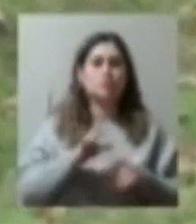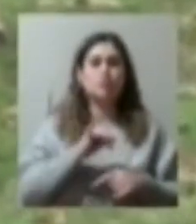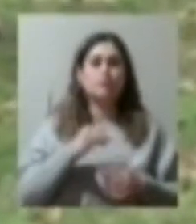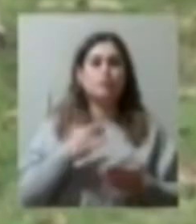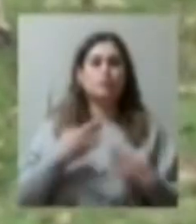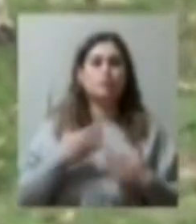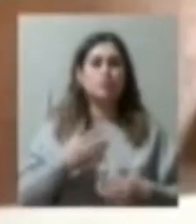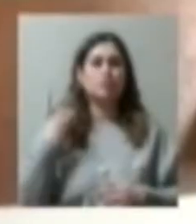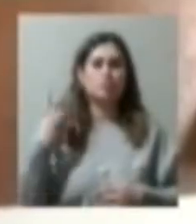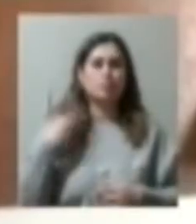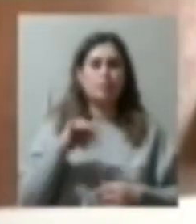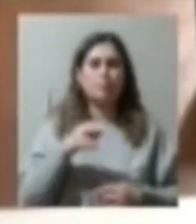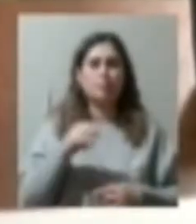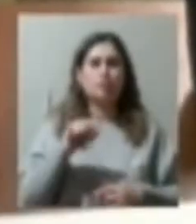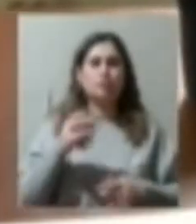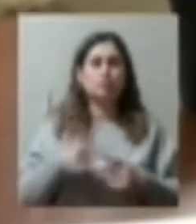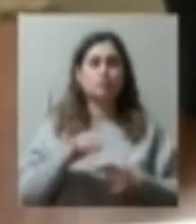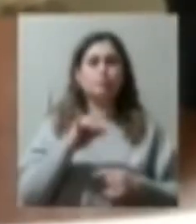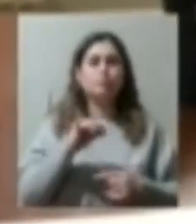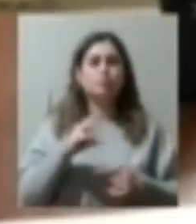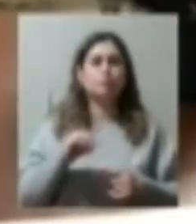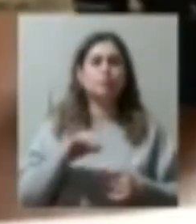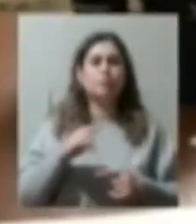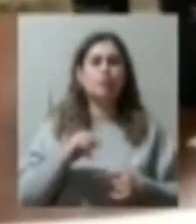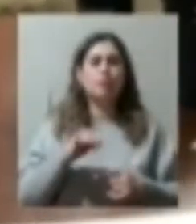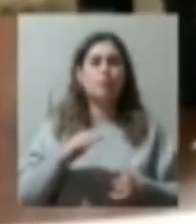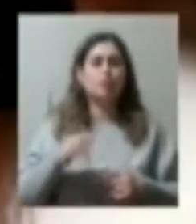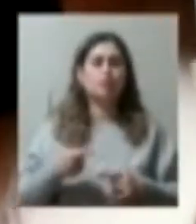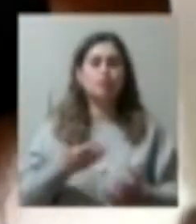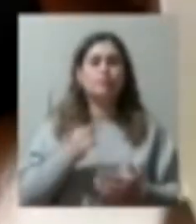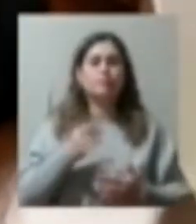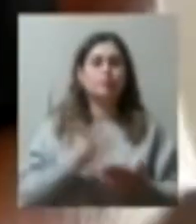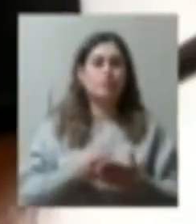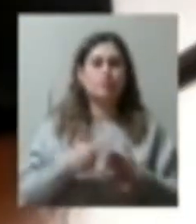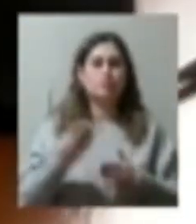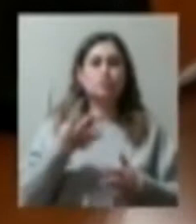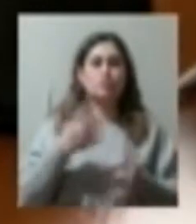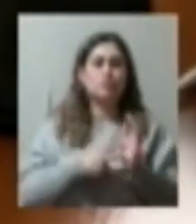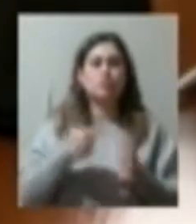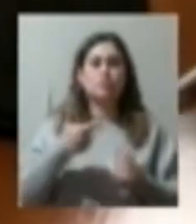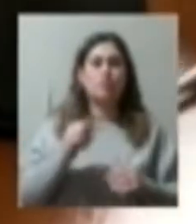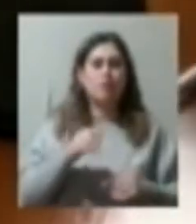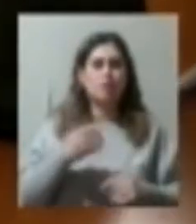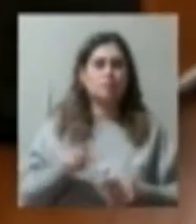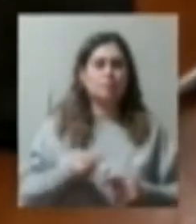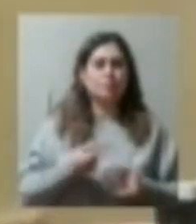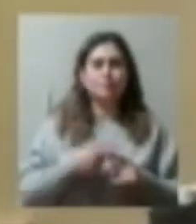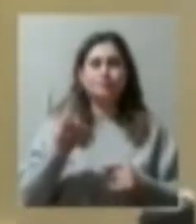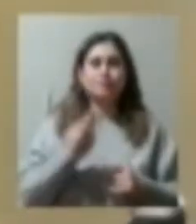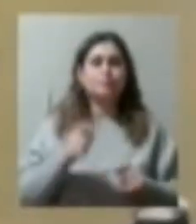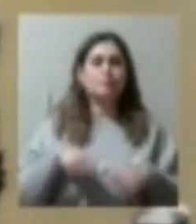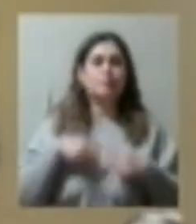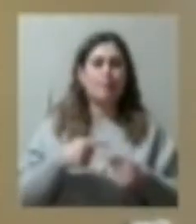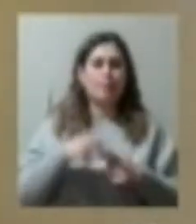Альона Мельниченко. Музиківська об'єднана територіальна громада у власність отримала майже 47 гектарів землі. Це не перша передача з